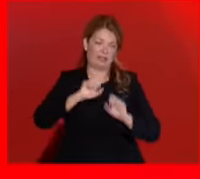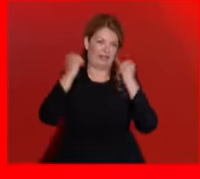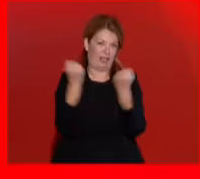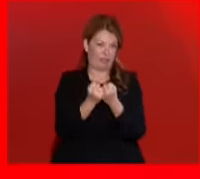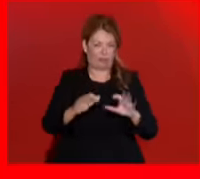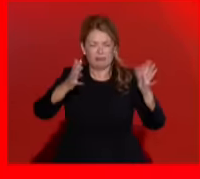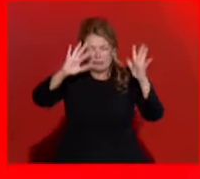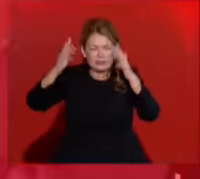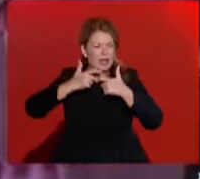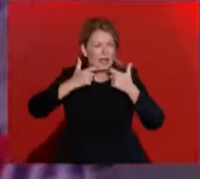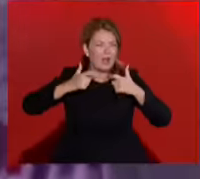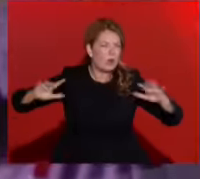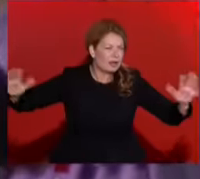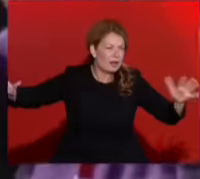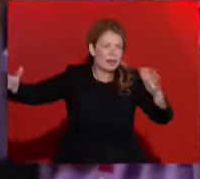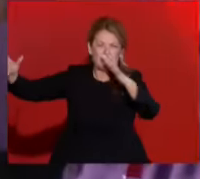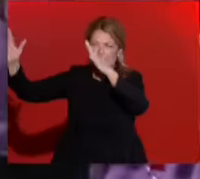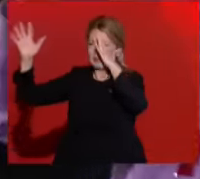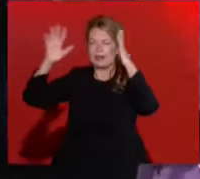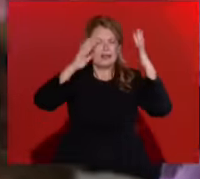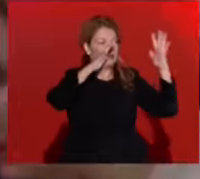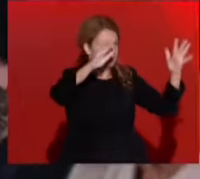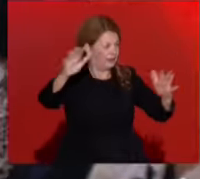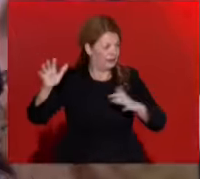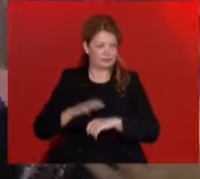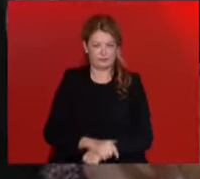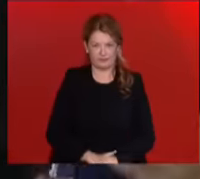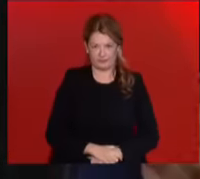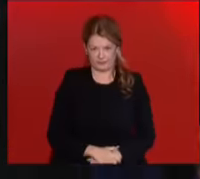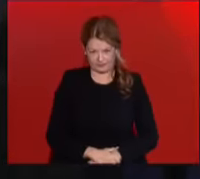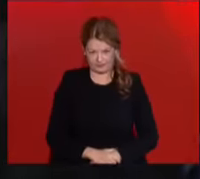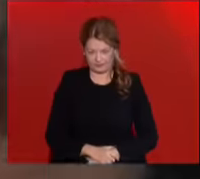επιτυχία στο συνέδριό μας. Να είστε καλά. Ο σύντροφος Γκλέτσος έχει το λόγο.